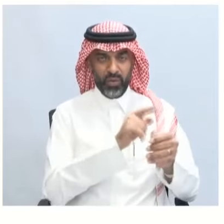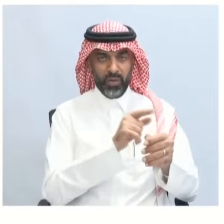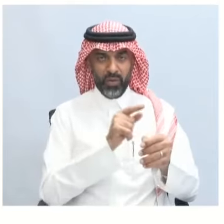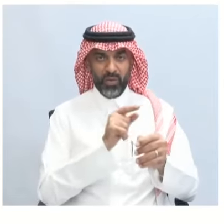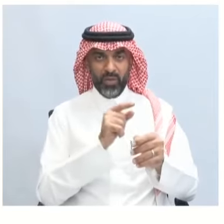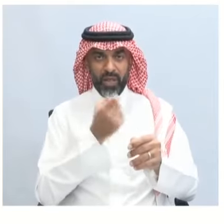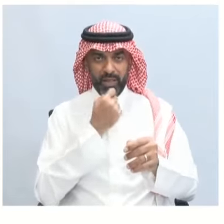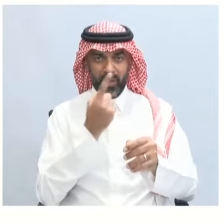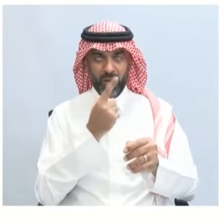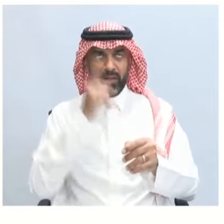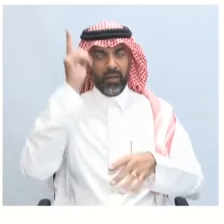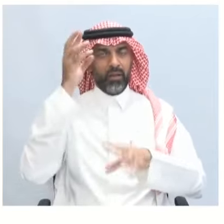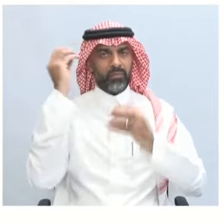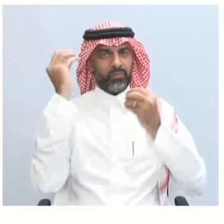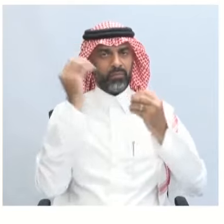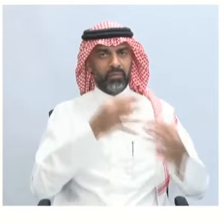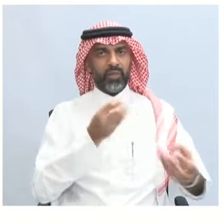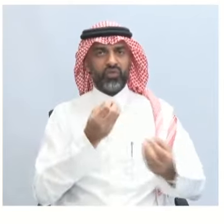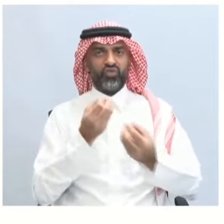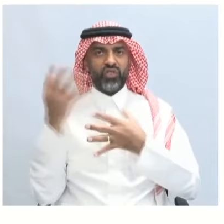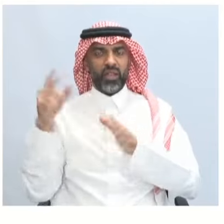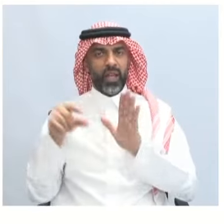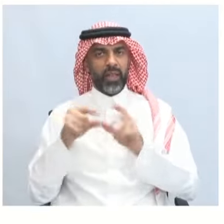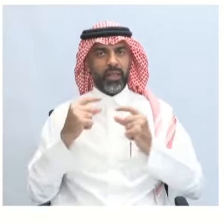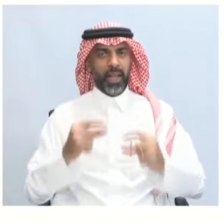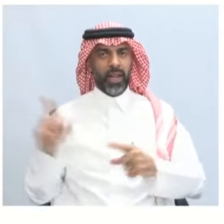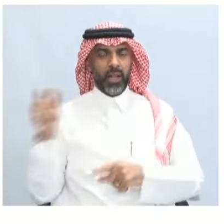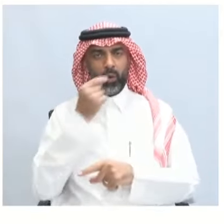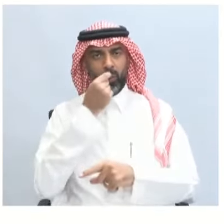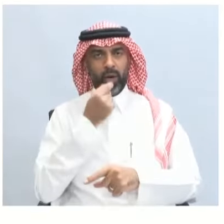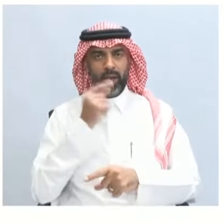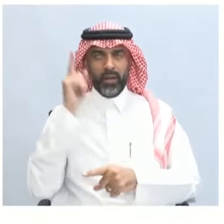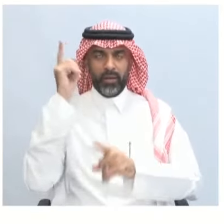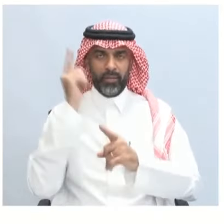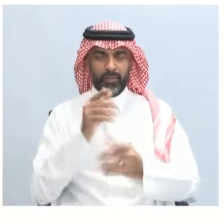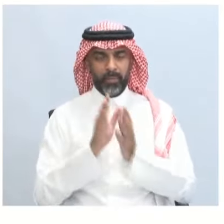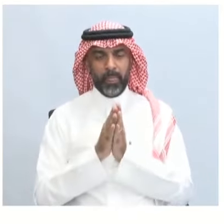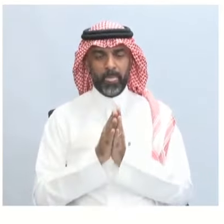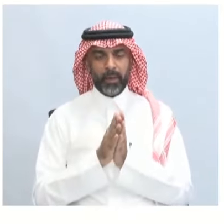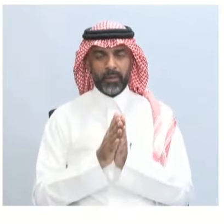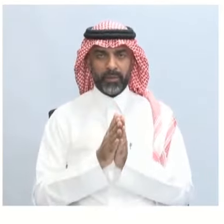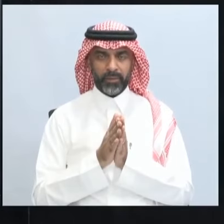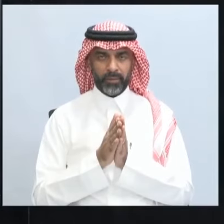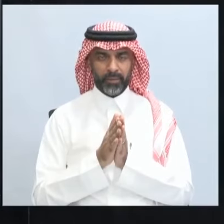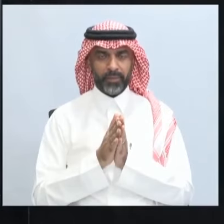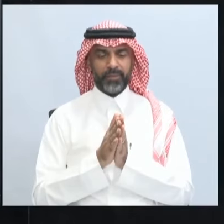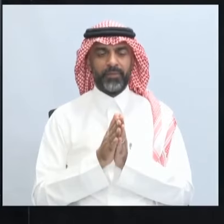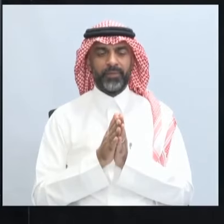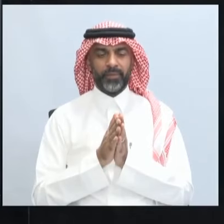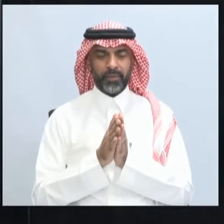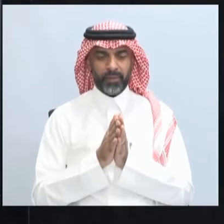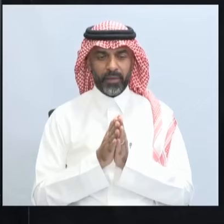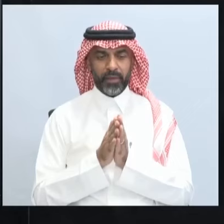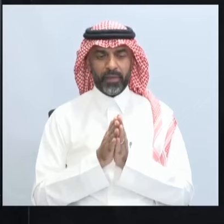الصالحات ان لهم جنات تجري من تحتها الانهار وهذا من نتائج التوحيد